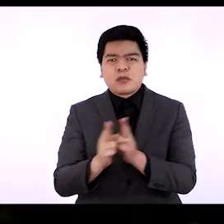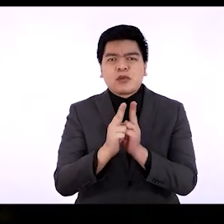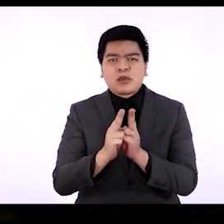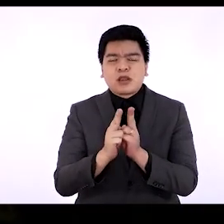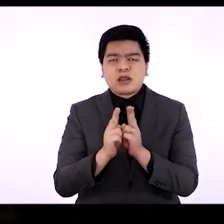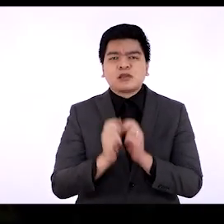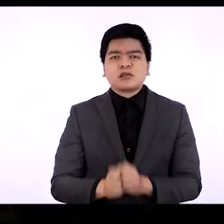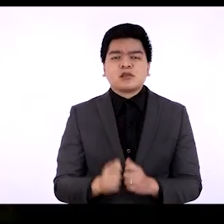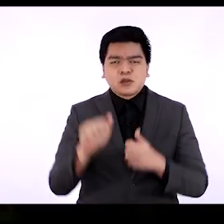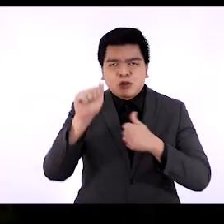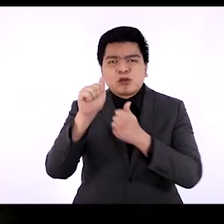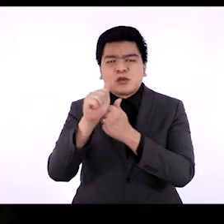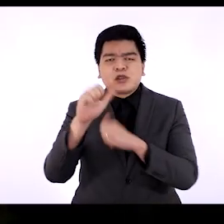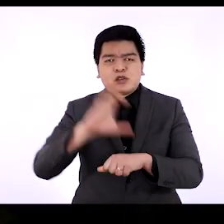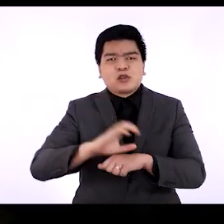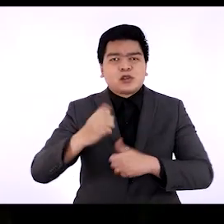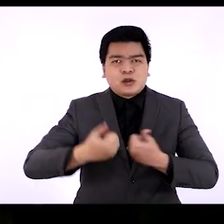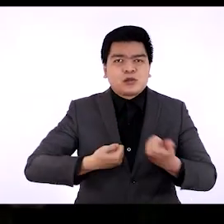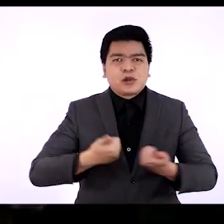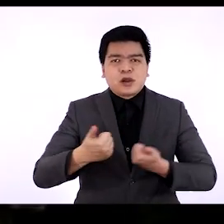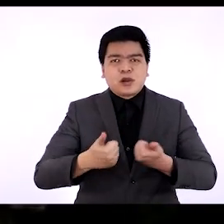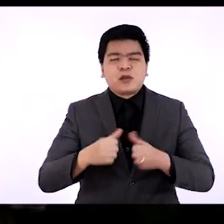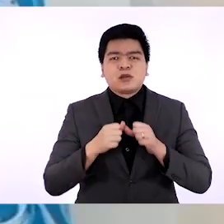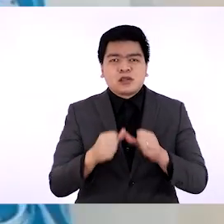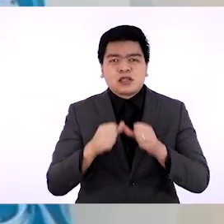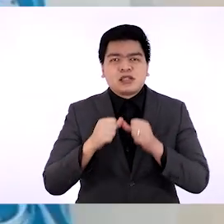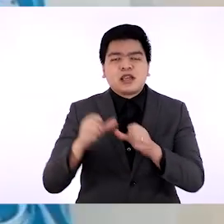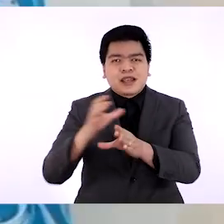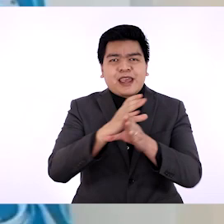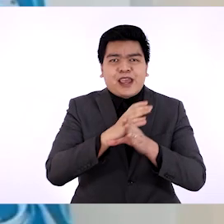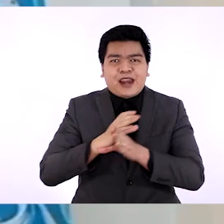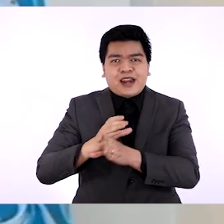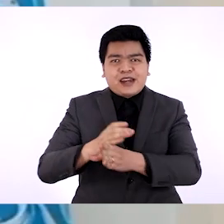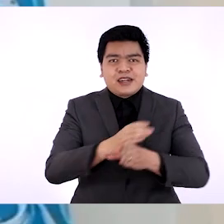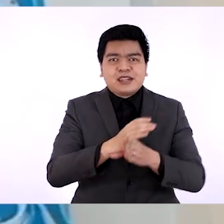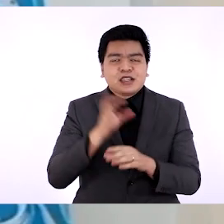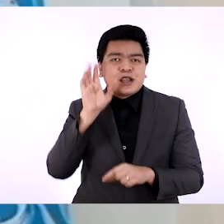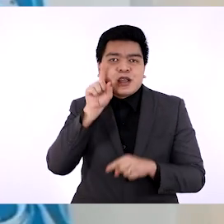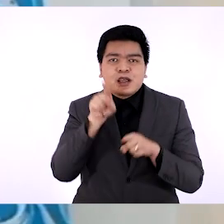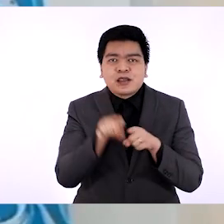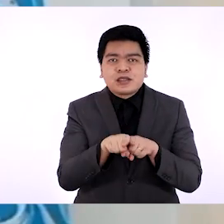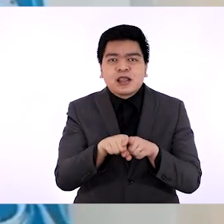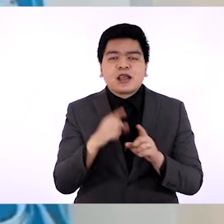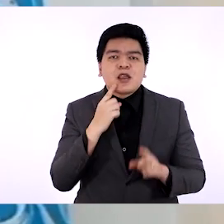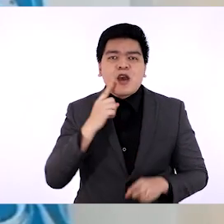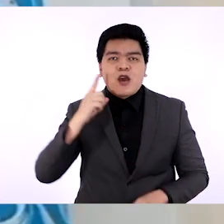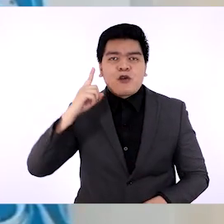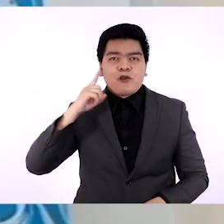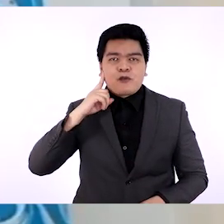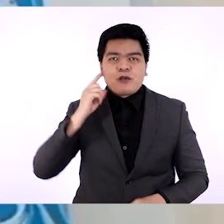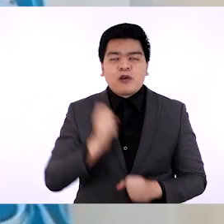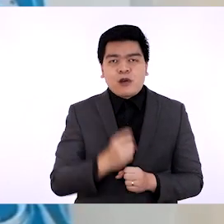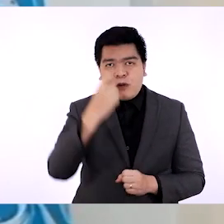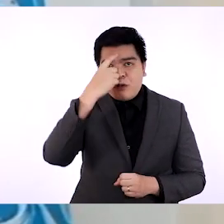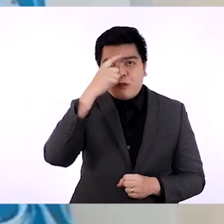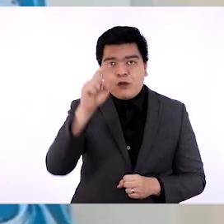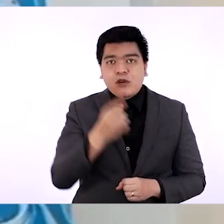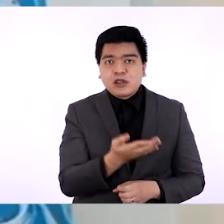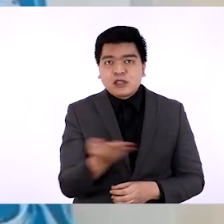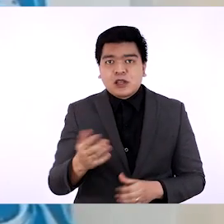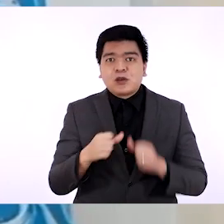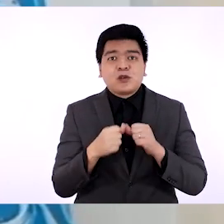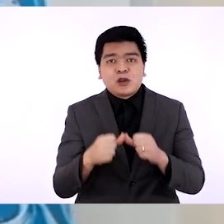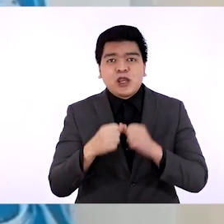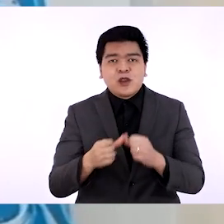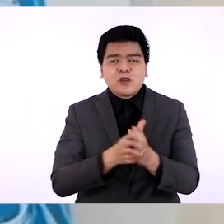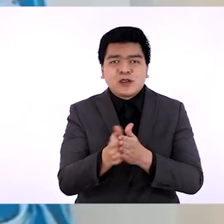at susunod sa pamamahala ng iglesia at patuloy pong ipagmamalasakit ang mga kapatid po nating deaf para po patuloy